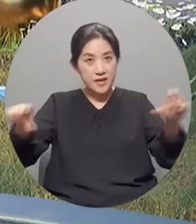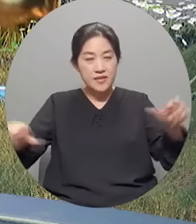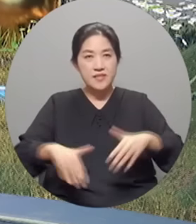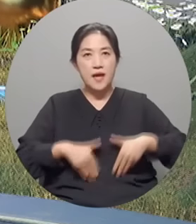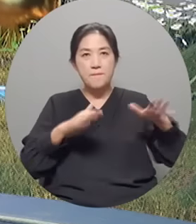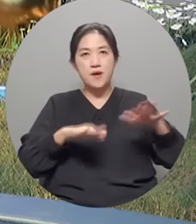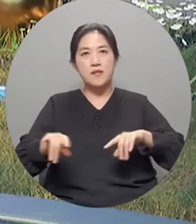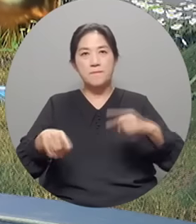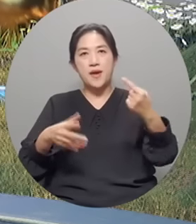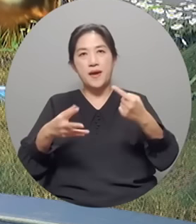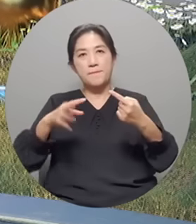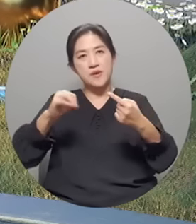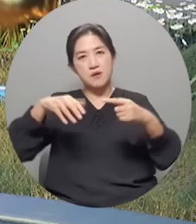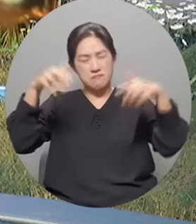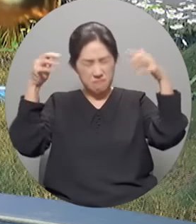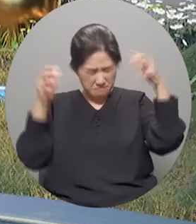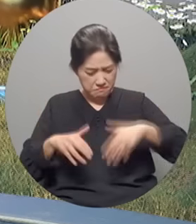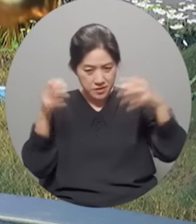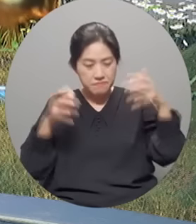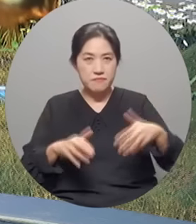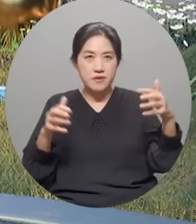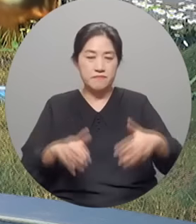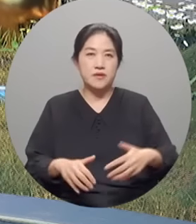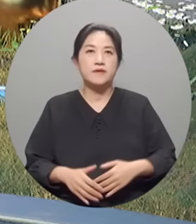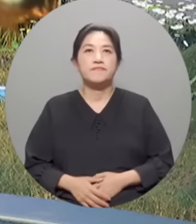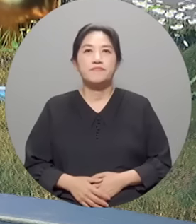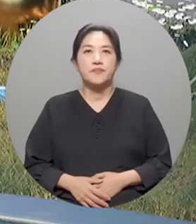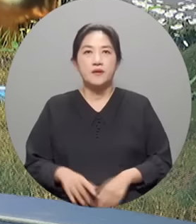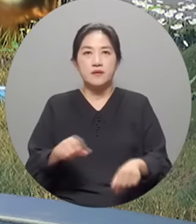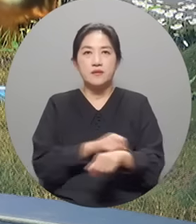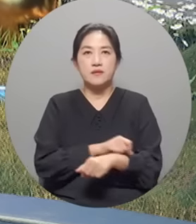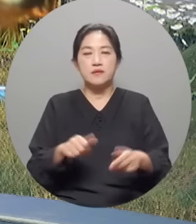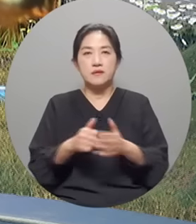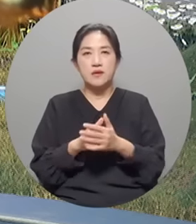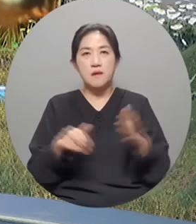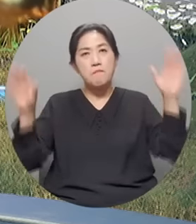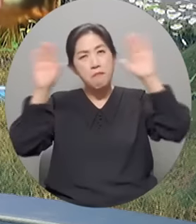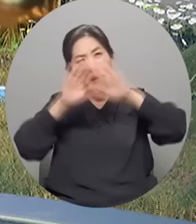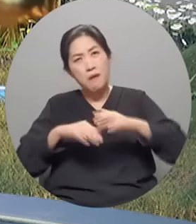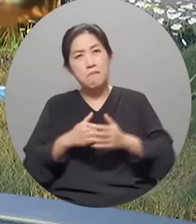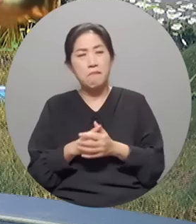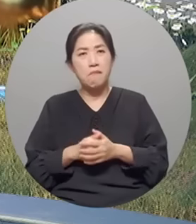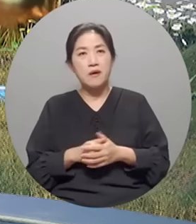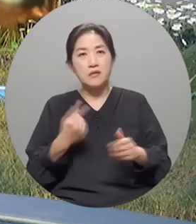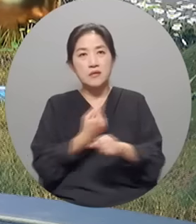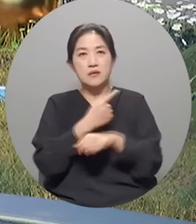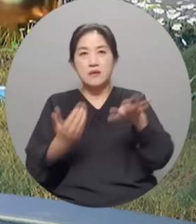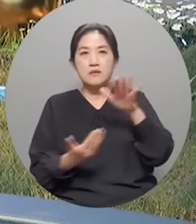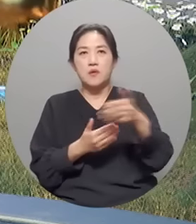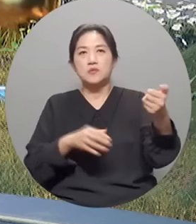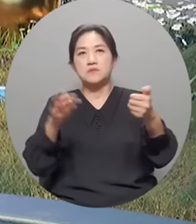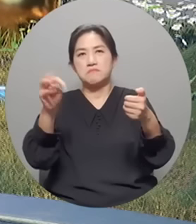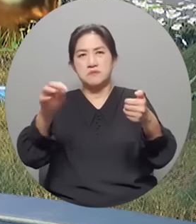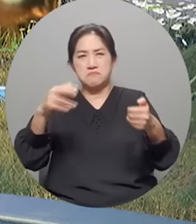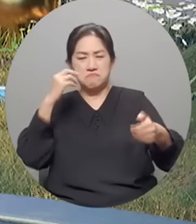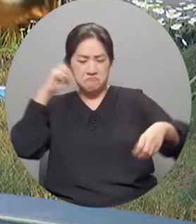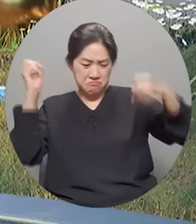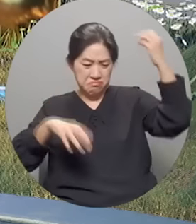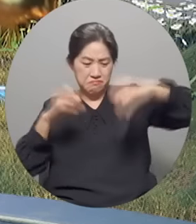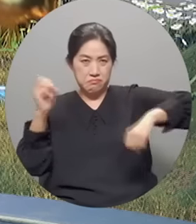남해안에 100mm가량의 폭우가 집중되고 있습니다. 특히 취약한 밤 시간대에 시간당 최대 50mm의